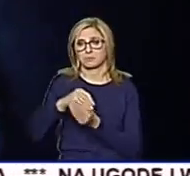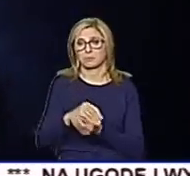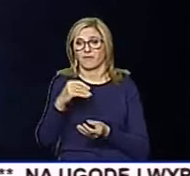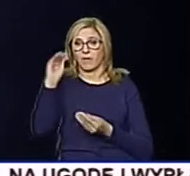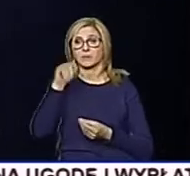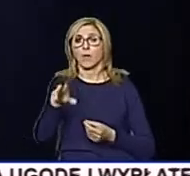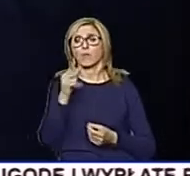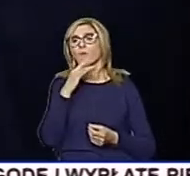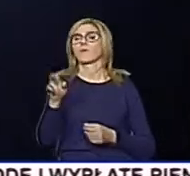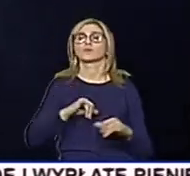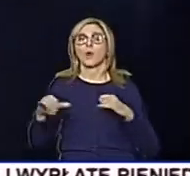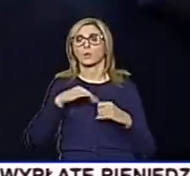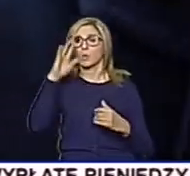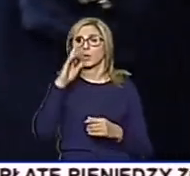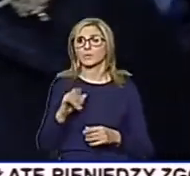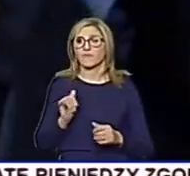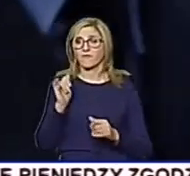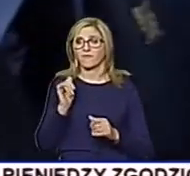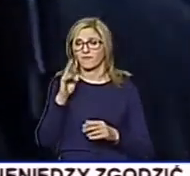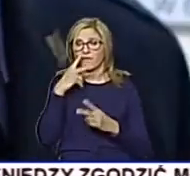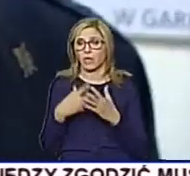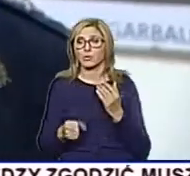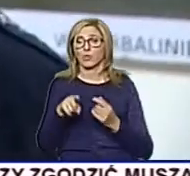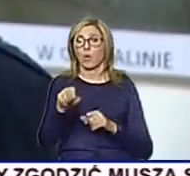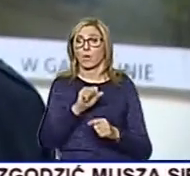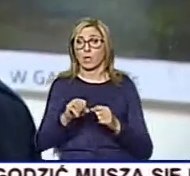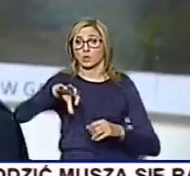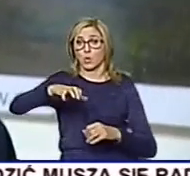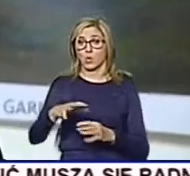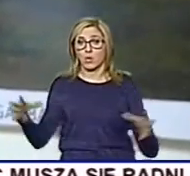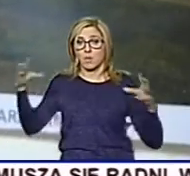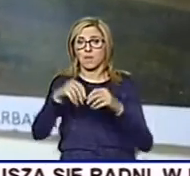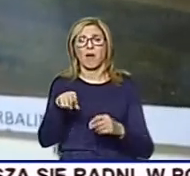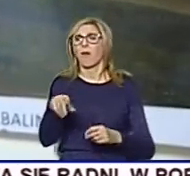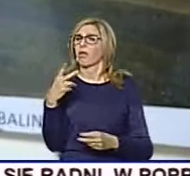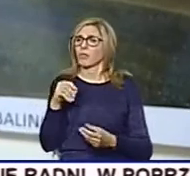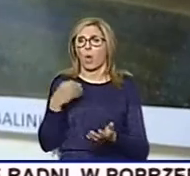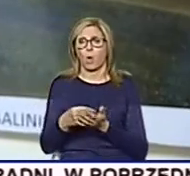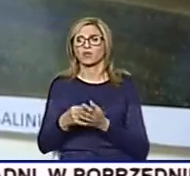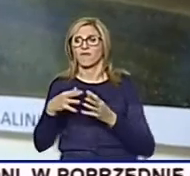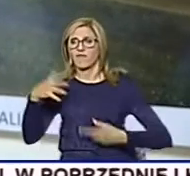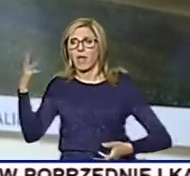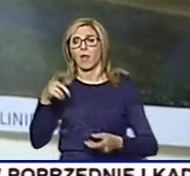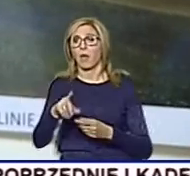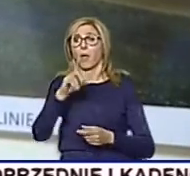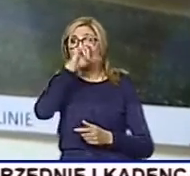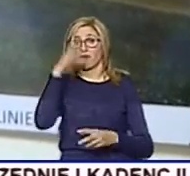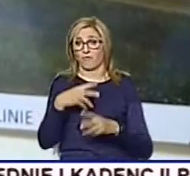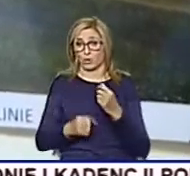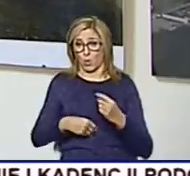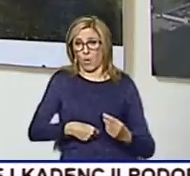Jak mówi rzecznik Łódzkiej Służby Więziennej, ponieważ jest to żywienie zbiorowe, choć nie kosztuje wiele, więźniowie nie